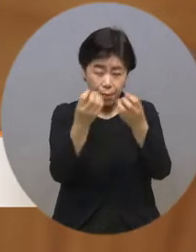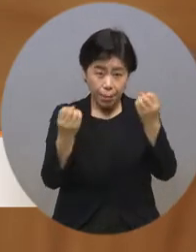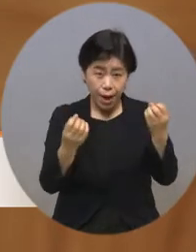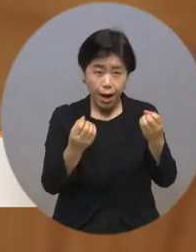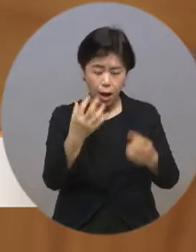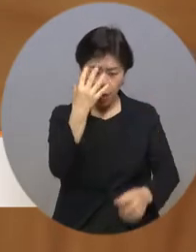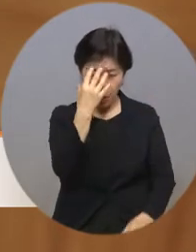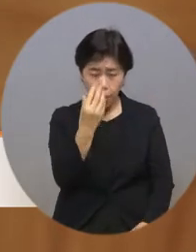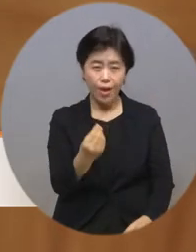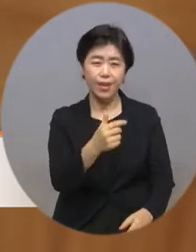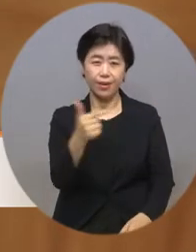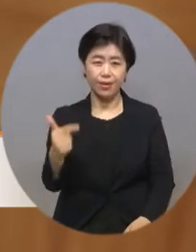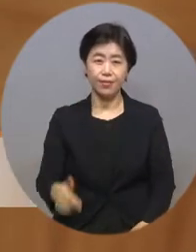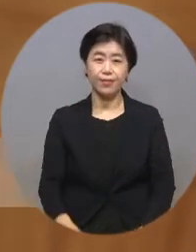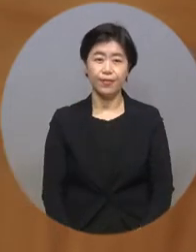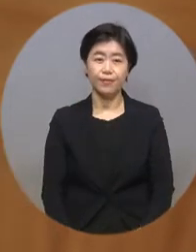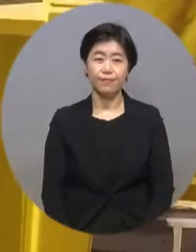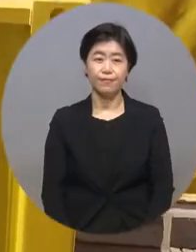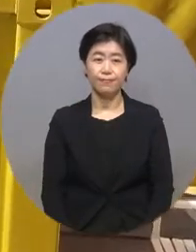시선을 사로잡습니다.